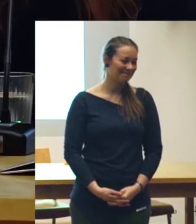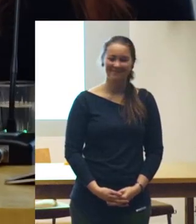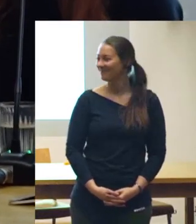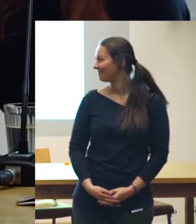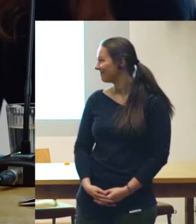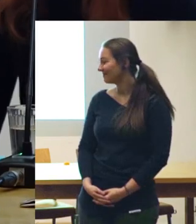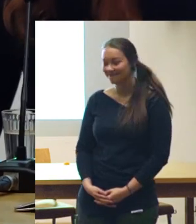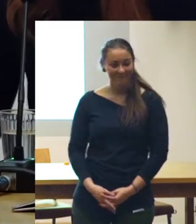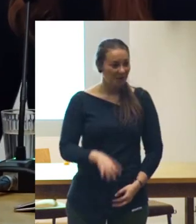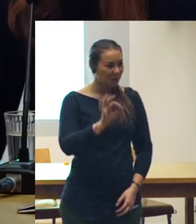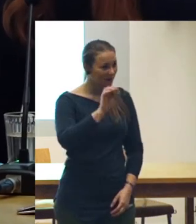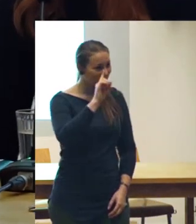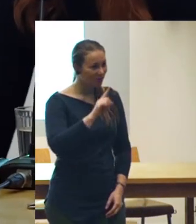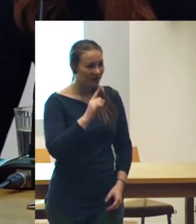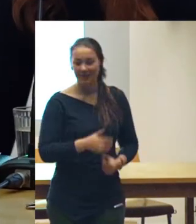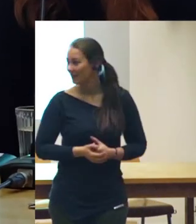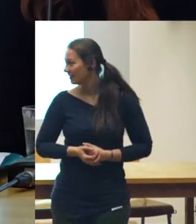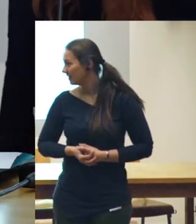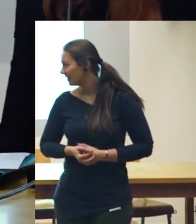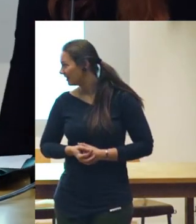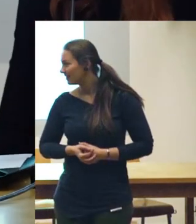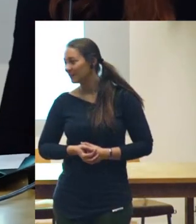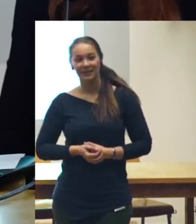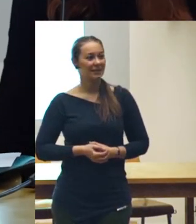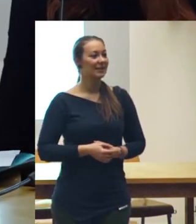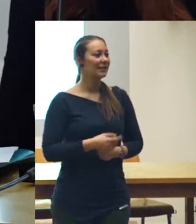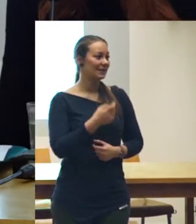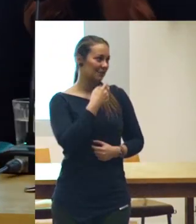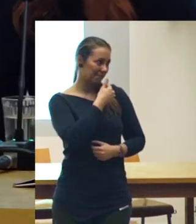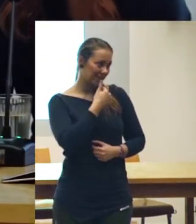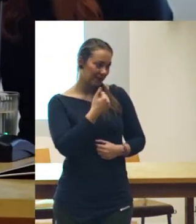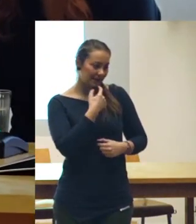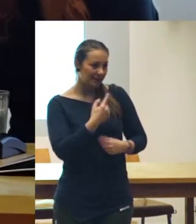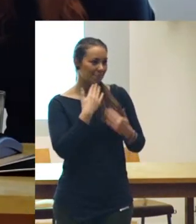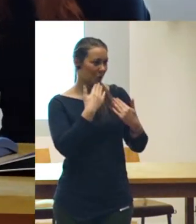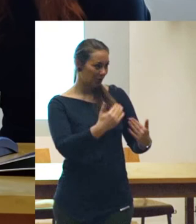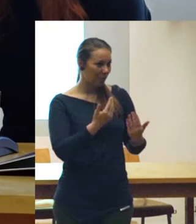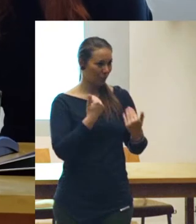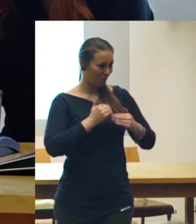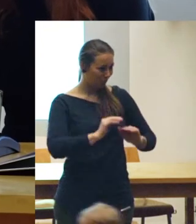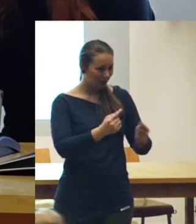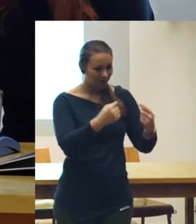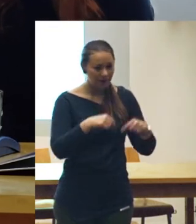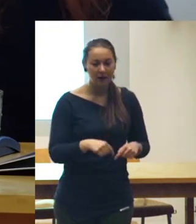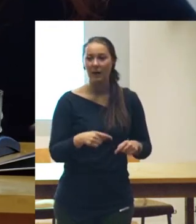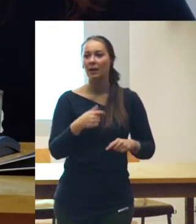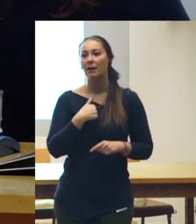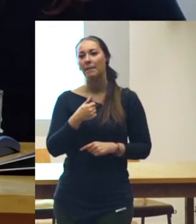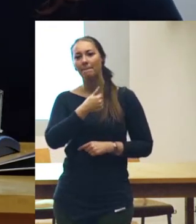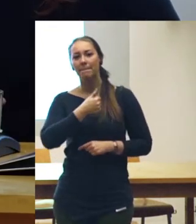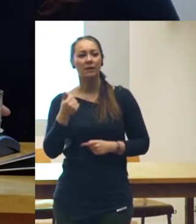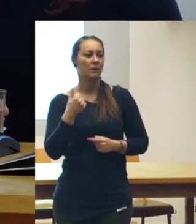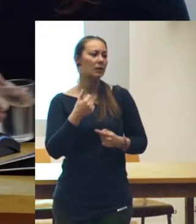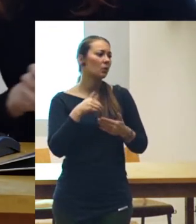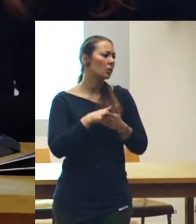Dobrý večer. Dobrý večer. My chceme předem poděkovat za pozvání. Chtěl bychom nejdříve asi